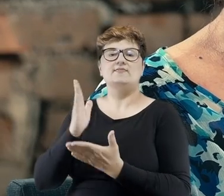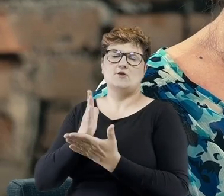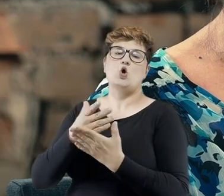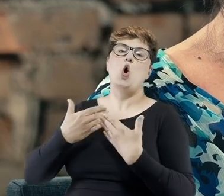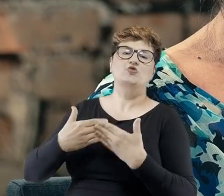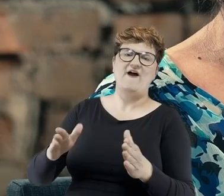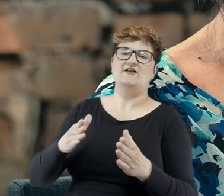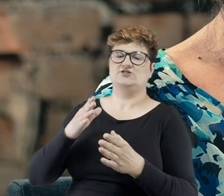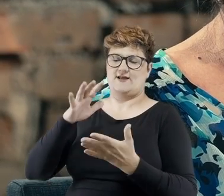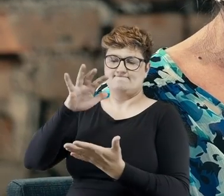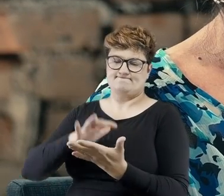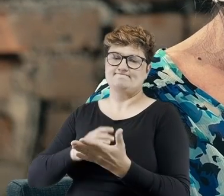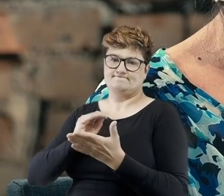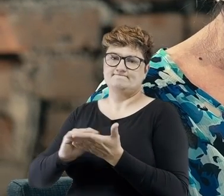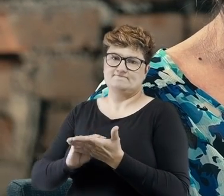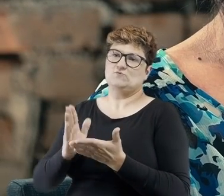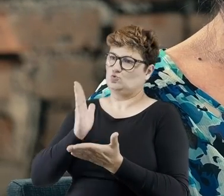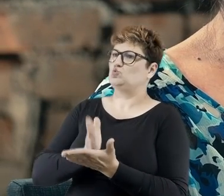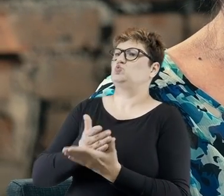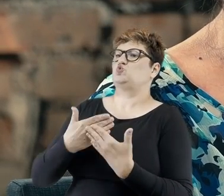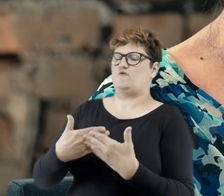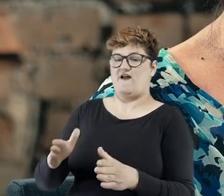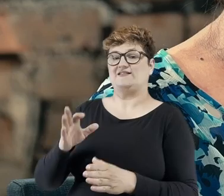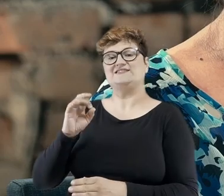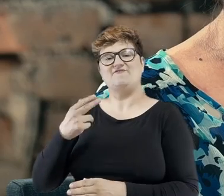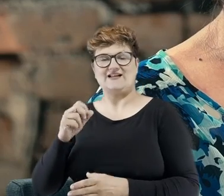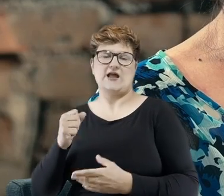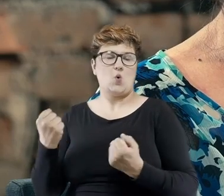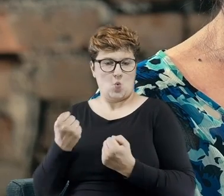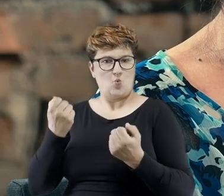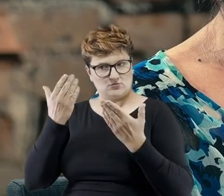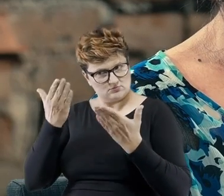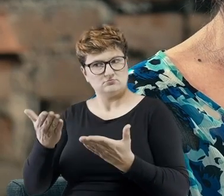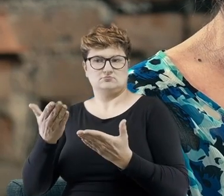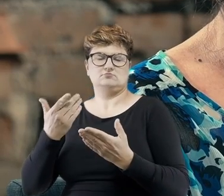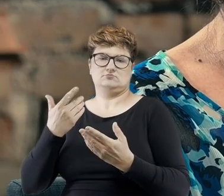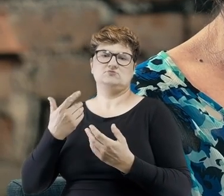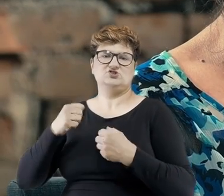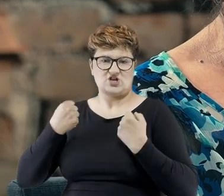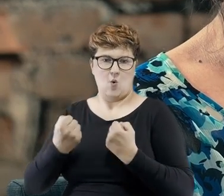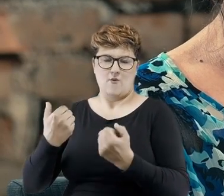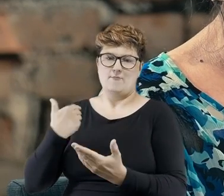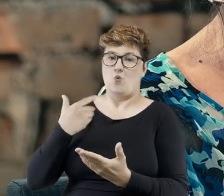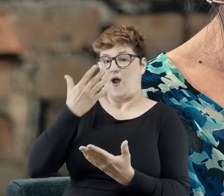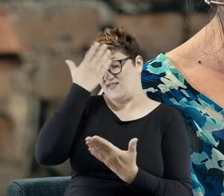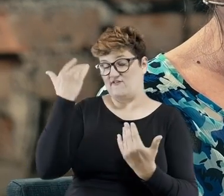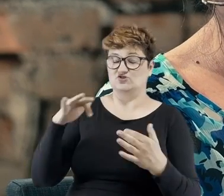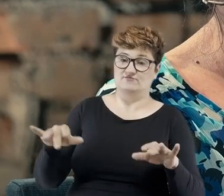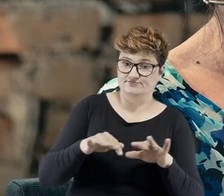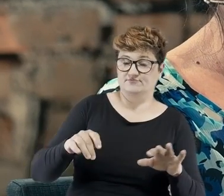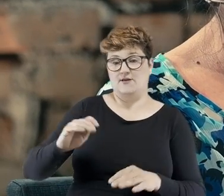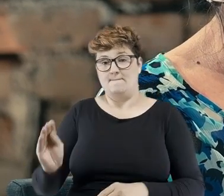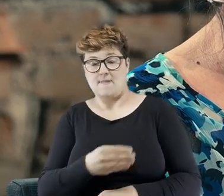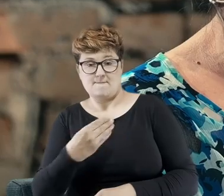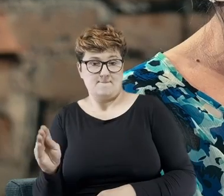Właśnie z relacji z otwarcia jest tylko informacja, że została otwarta i że Stefania się bardzo zasłużyła, natomiast nie wiemy, czy miała fizharmonię, pianino i